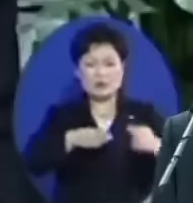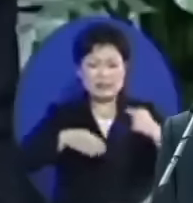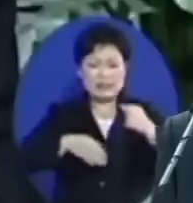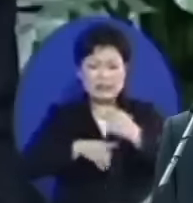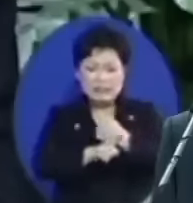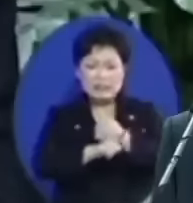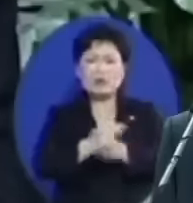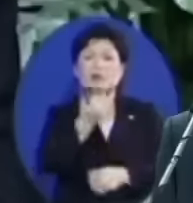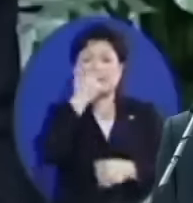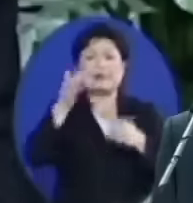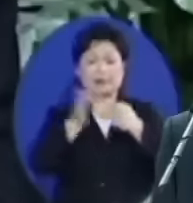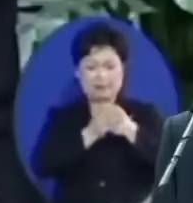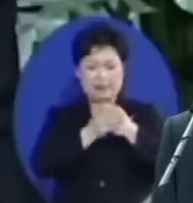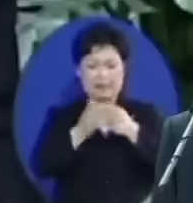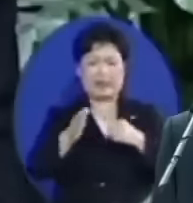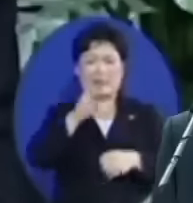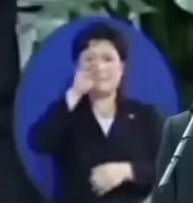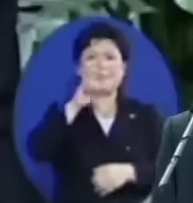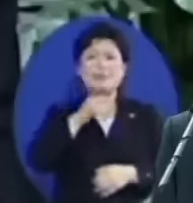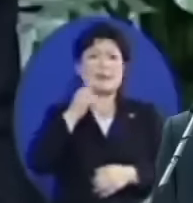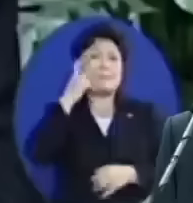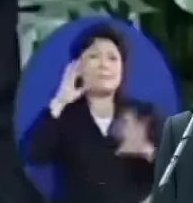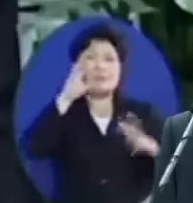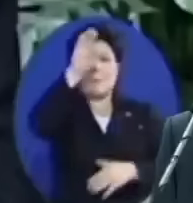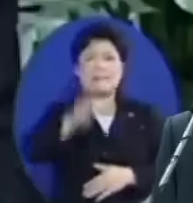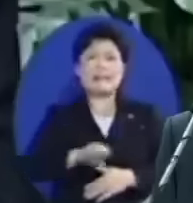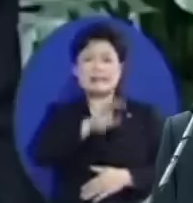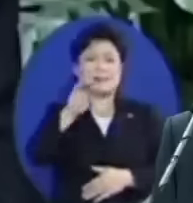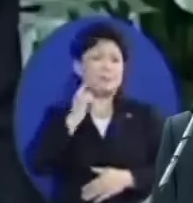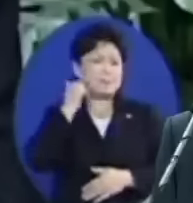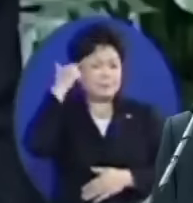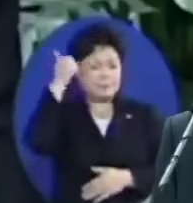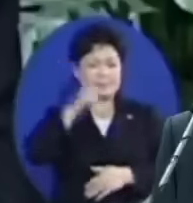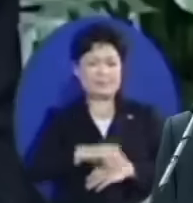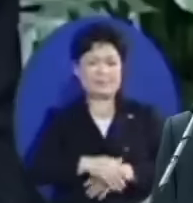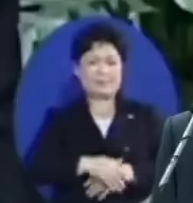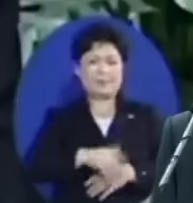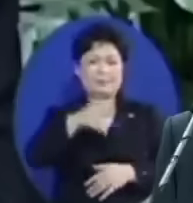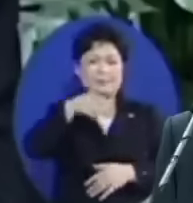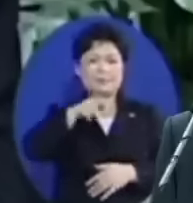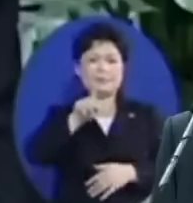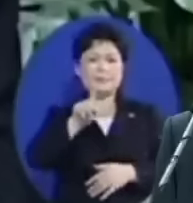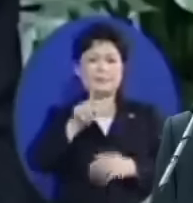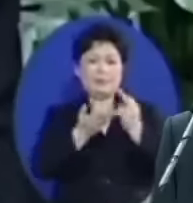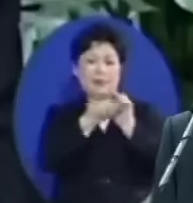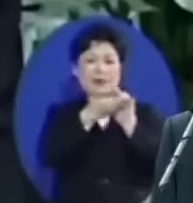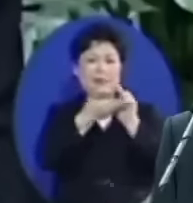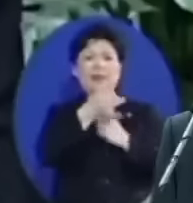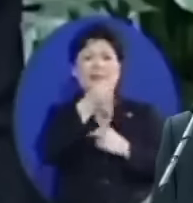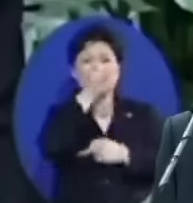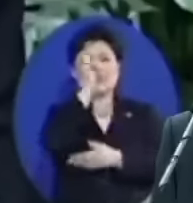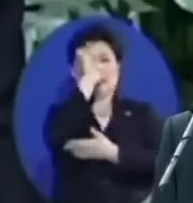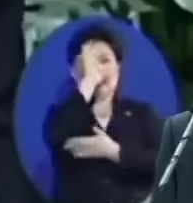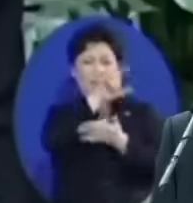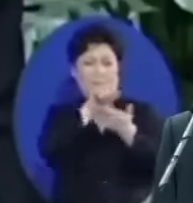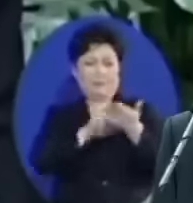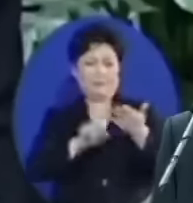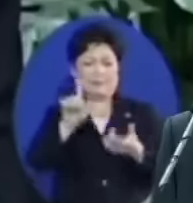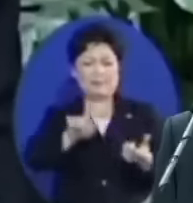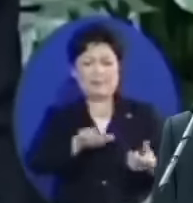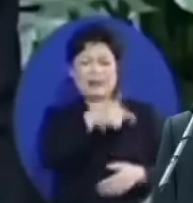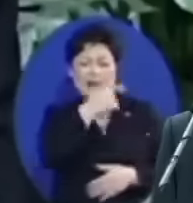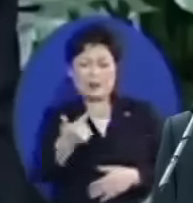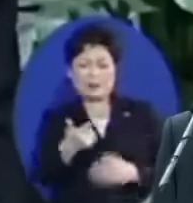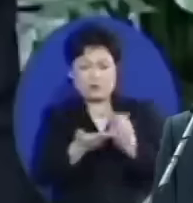때문인 것입니다. 빌리 그라함 목사가 그 자서전에 카리비안 섬에 있을 때 일화를 기록하고 있습니다. 하루는 그